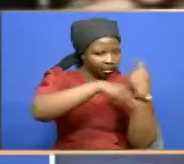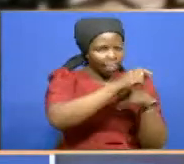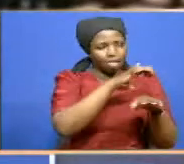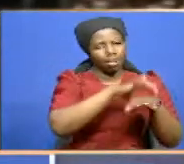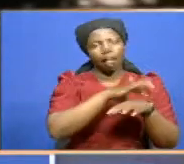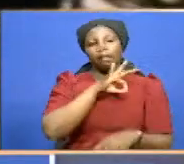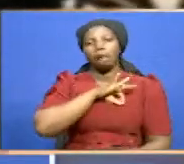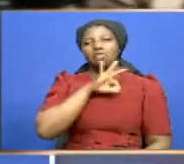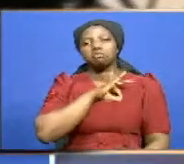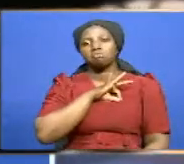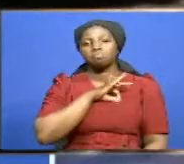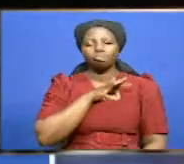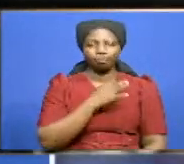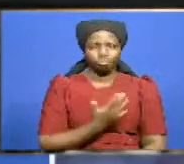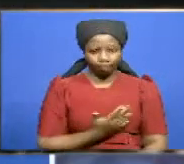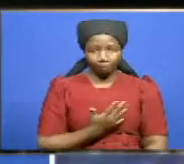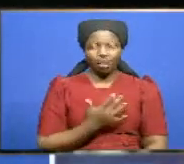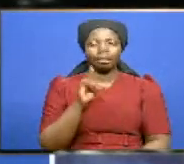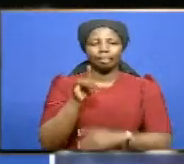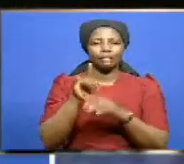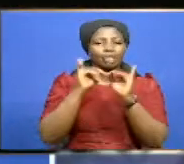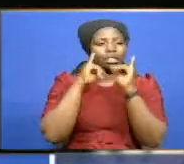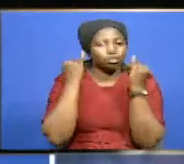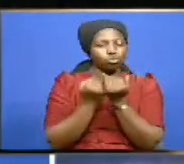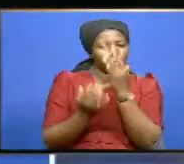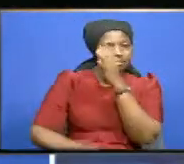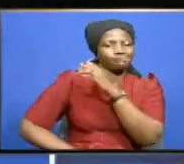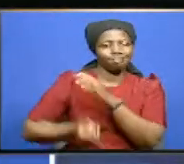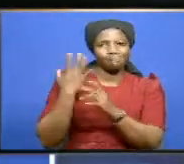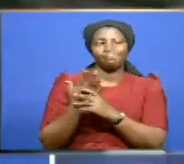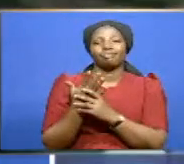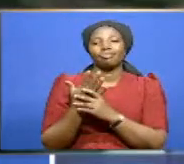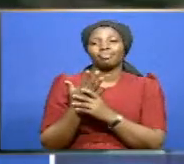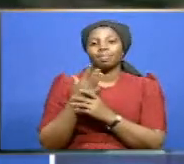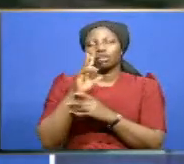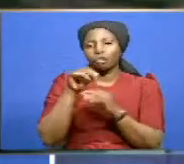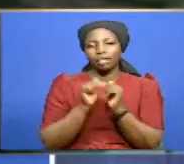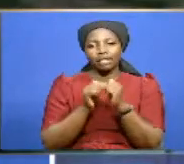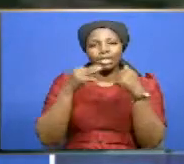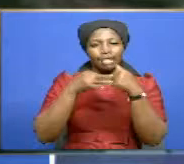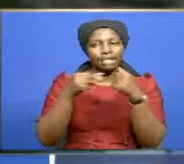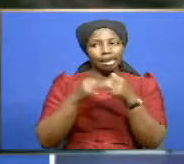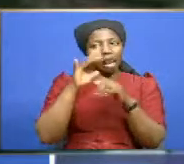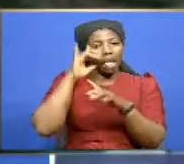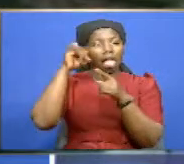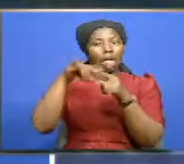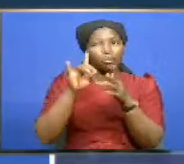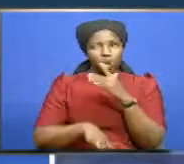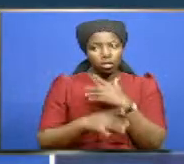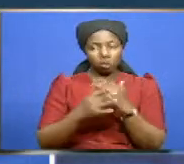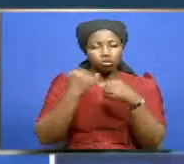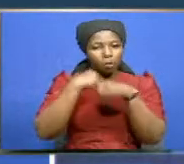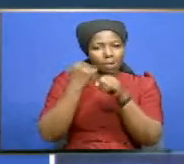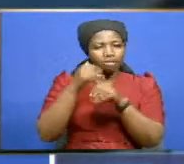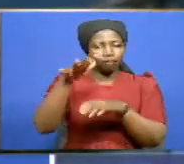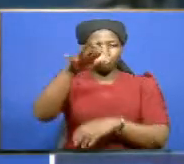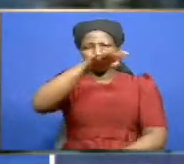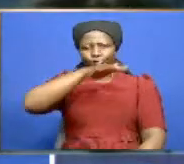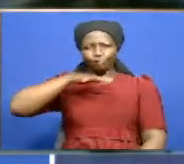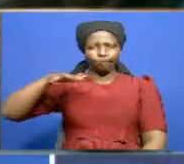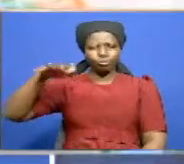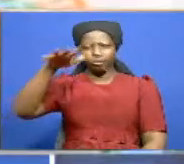la utafiti wa angani lilibuniwa mwaka 2018 na lina jukumu la kushirikisha na kulainisha shughuli za angani humu